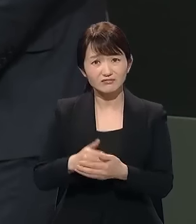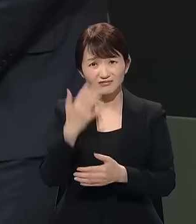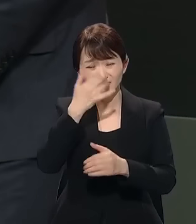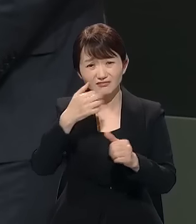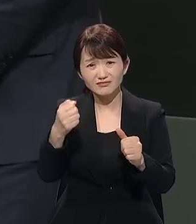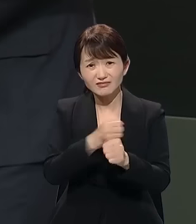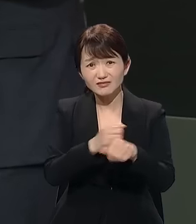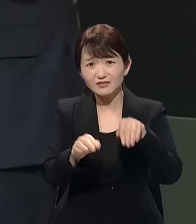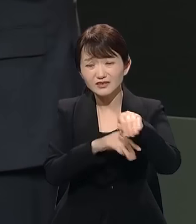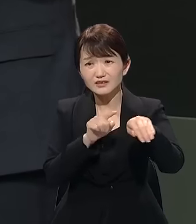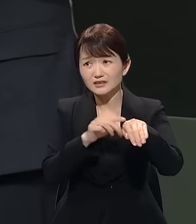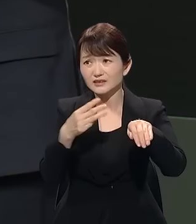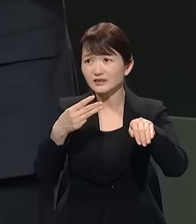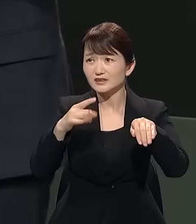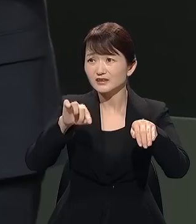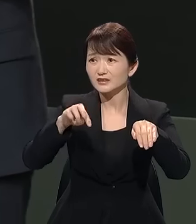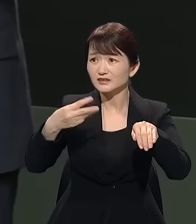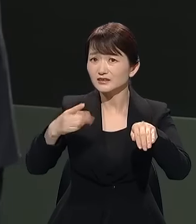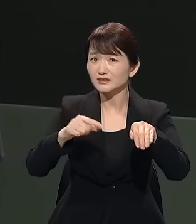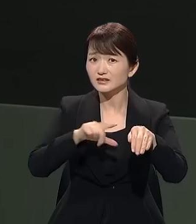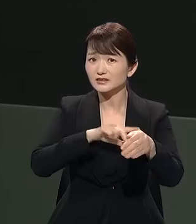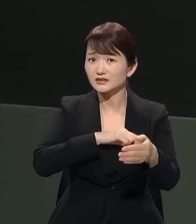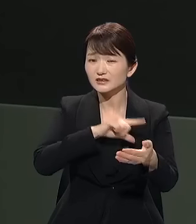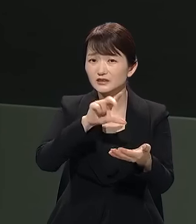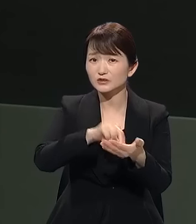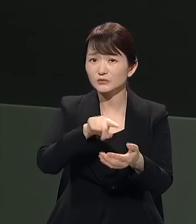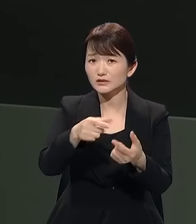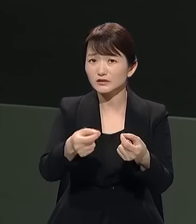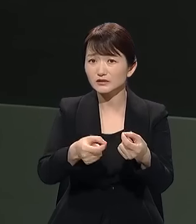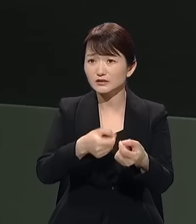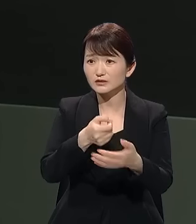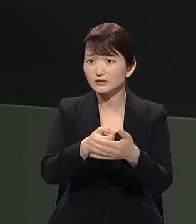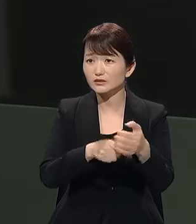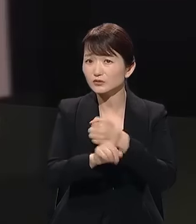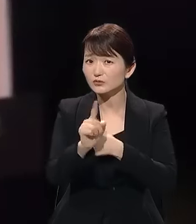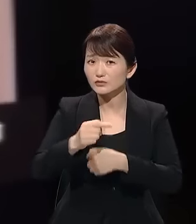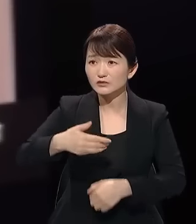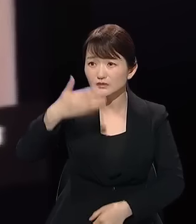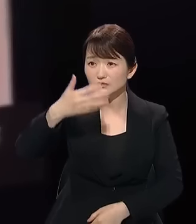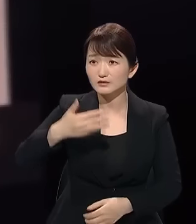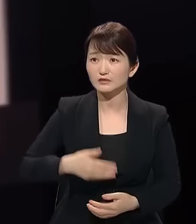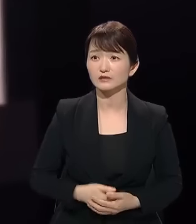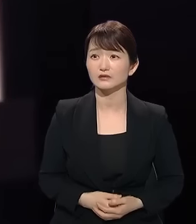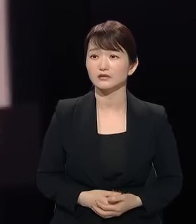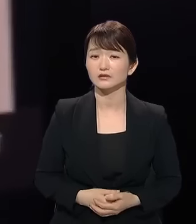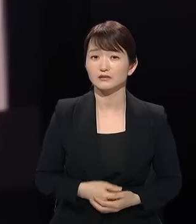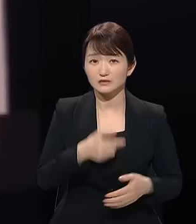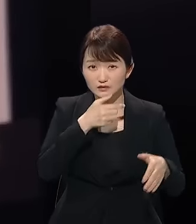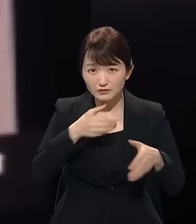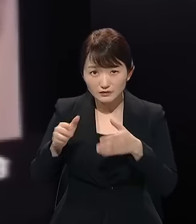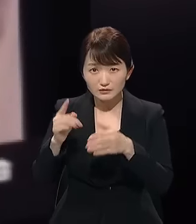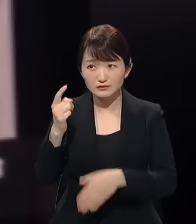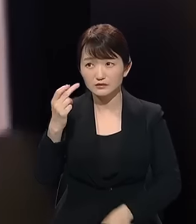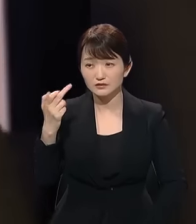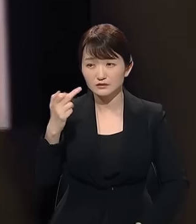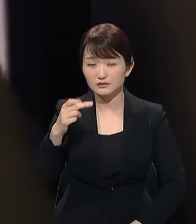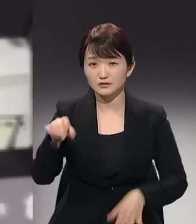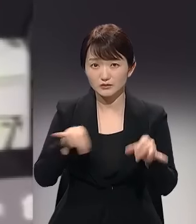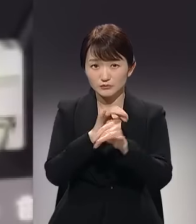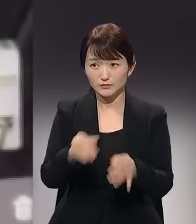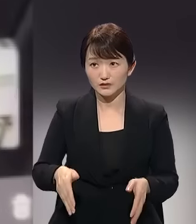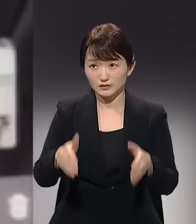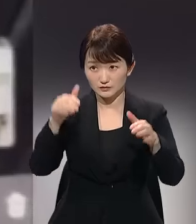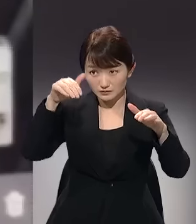테슬라입니다. 왜 제목을 이렇게 지었느냐? 영상 만나보시죠. 자, 경기도 일산의 한 백화점 지하 주차장입니다.